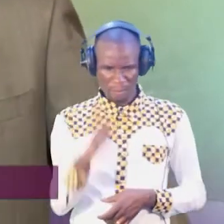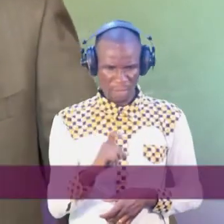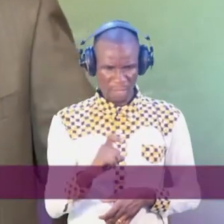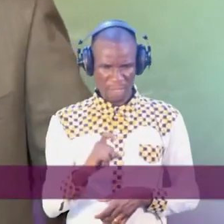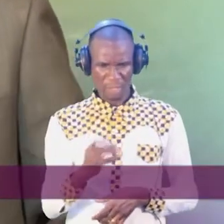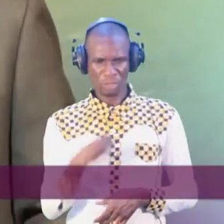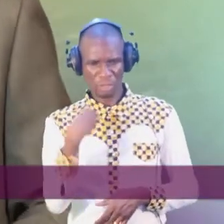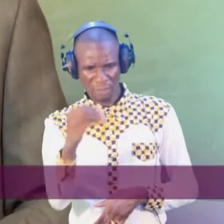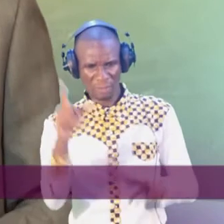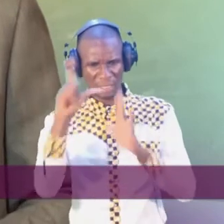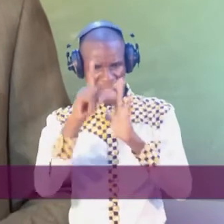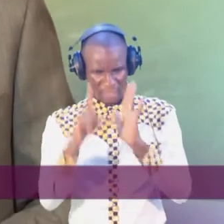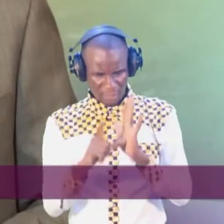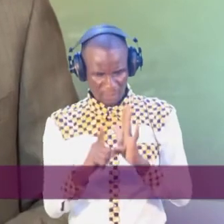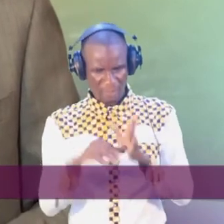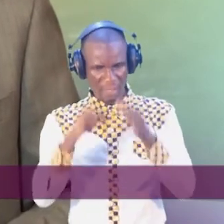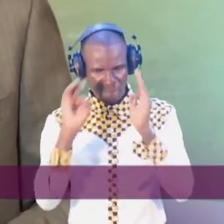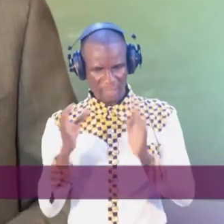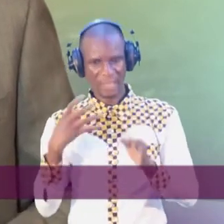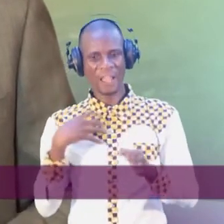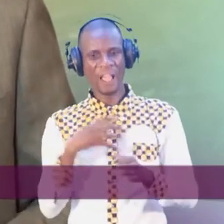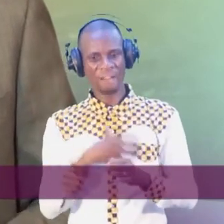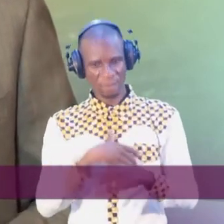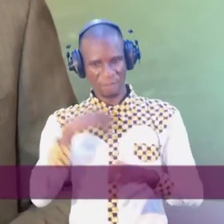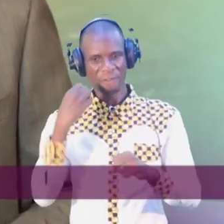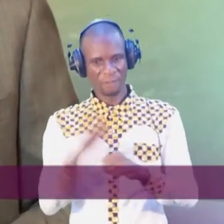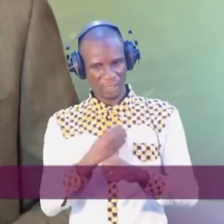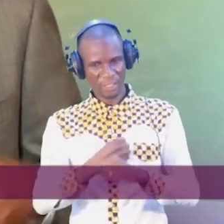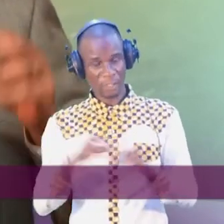amoni ete ataki mobali na ye sikoyo apesaki ye liste yango te